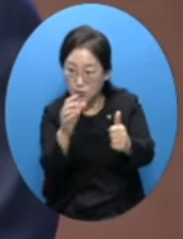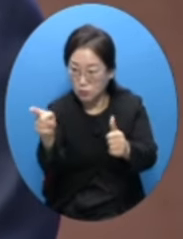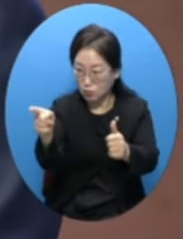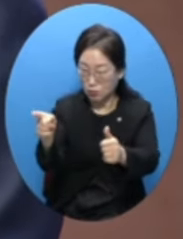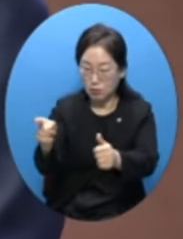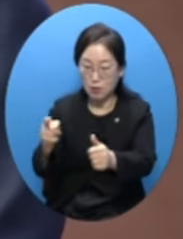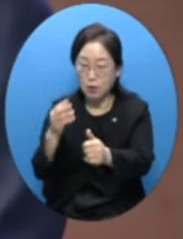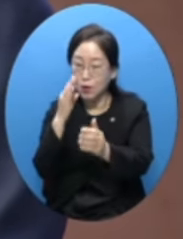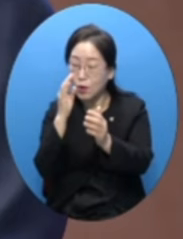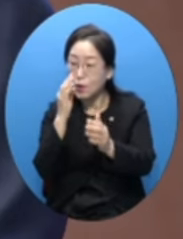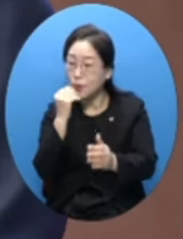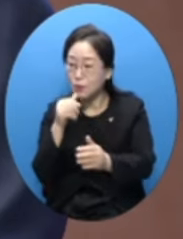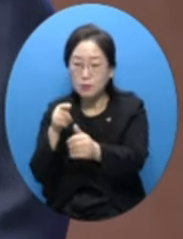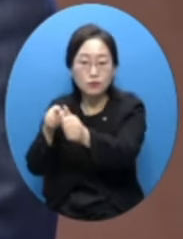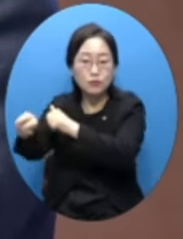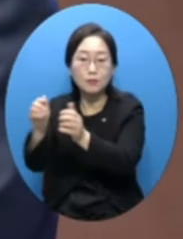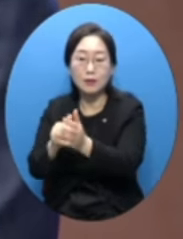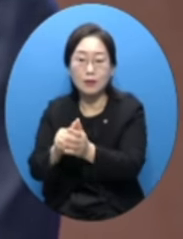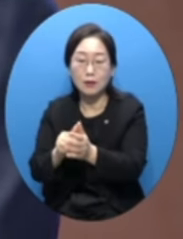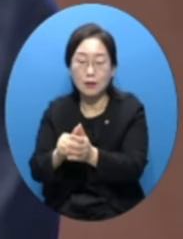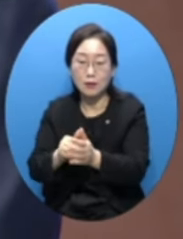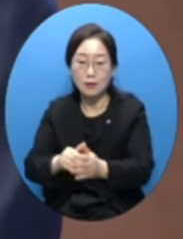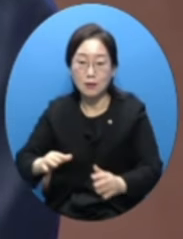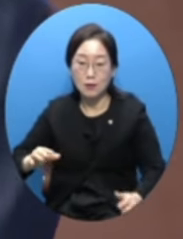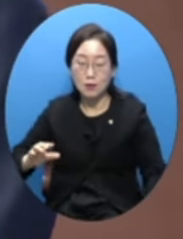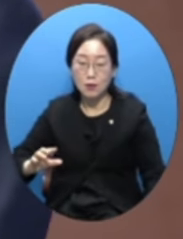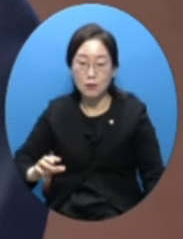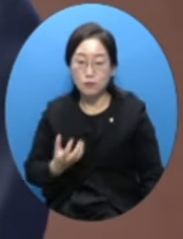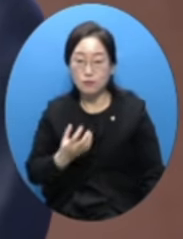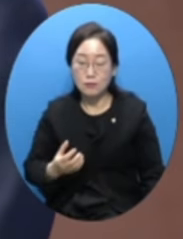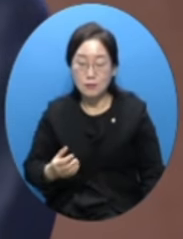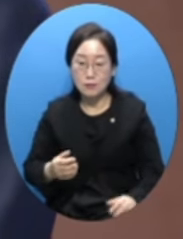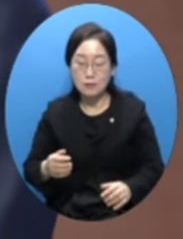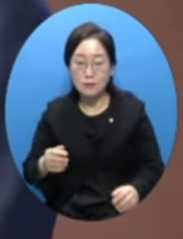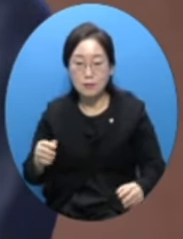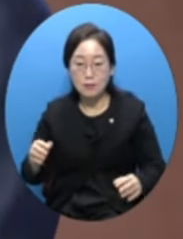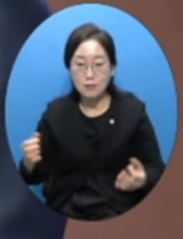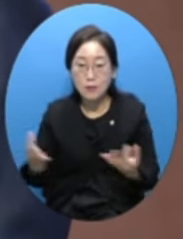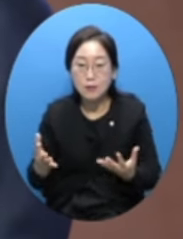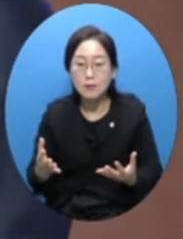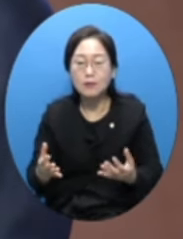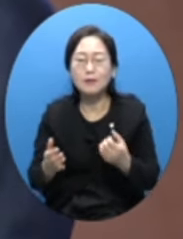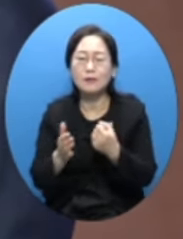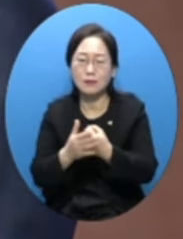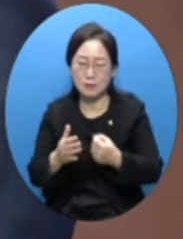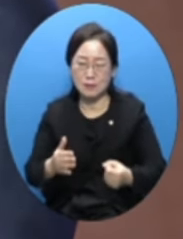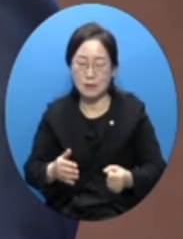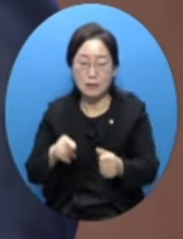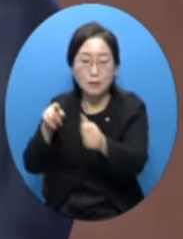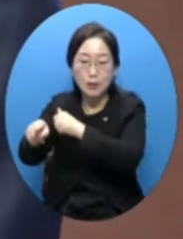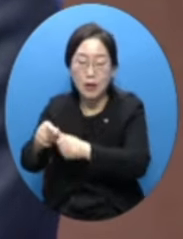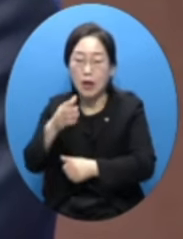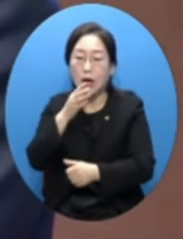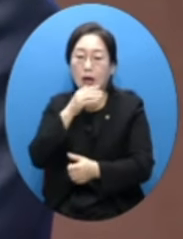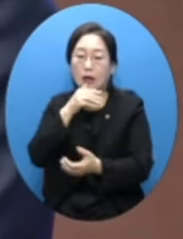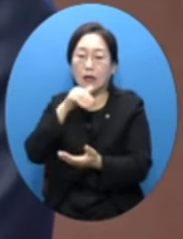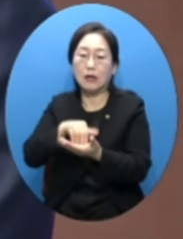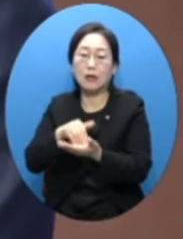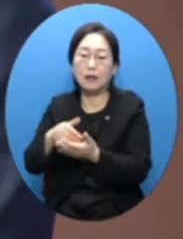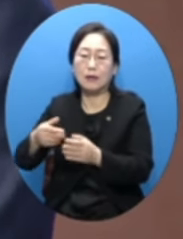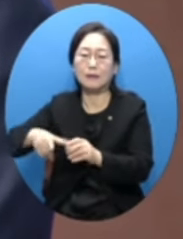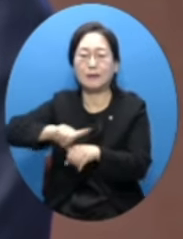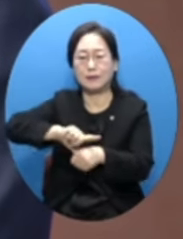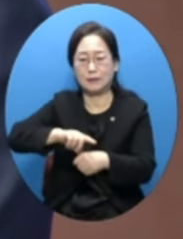것입니다. 욱하는 성격에 그런 사람을 쳐 죽이고 나서 후회한들 이미 사람은 죽은